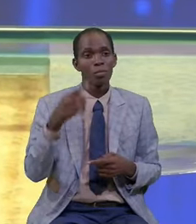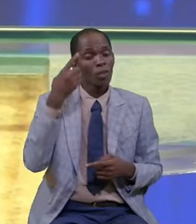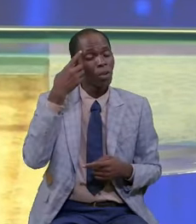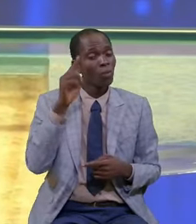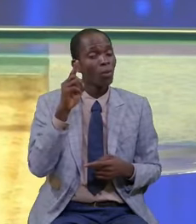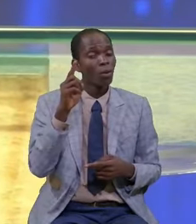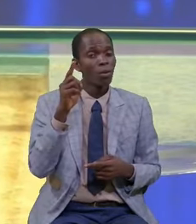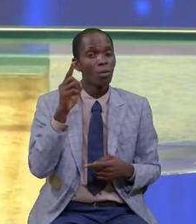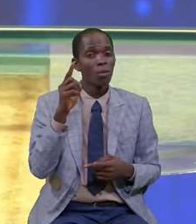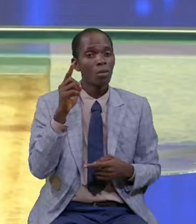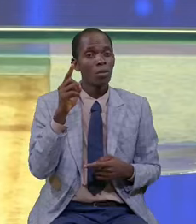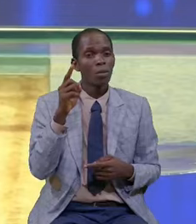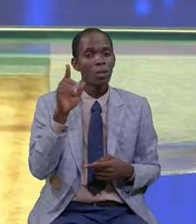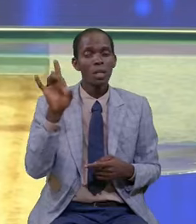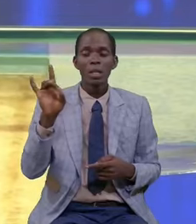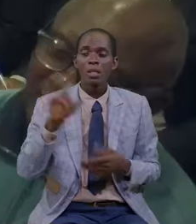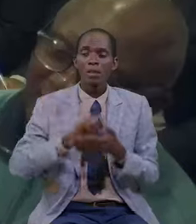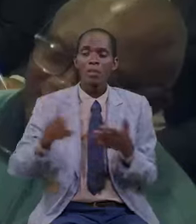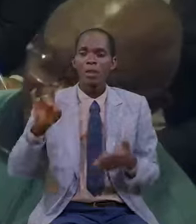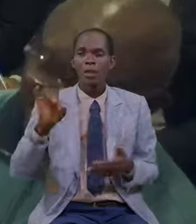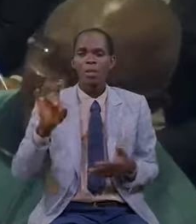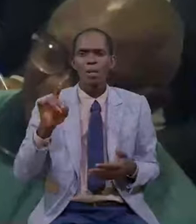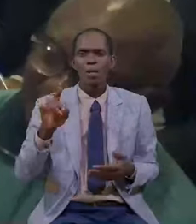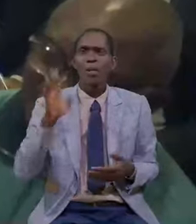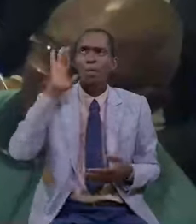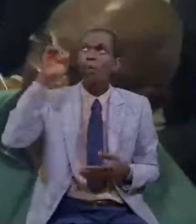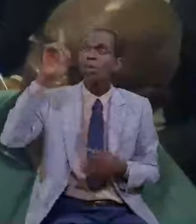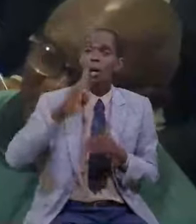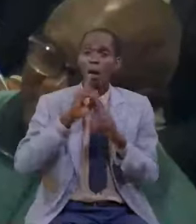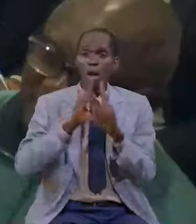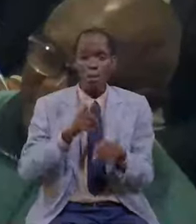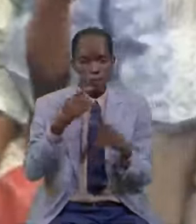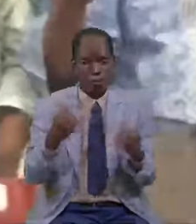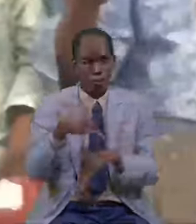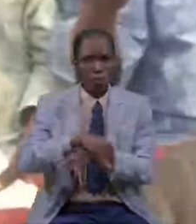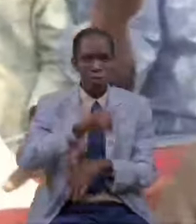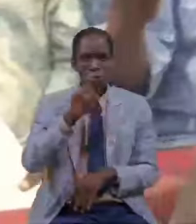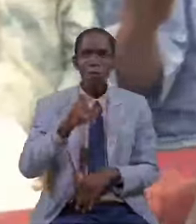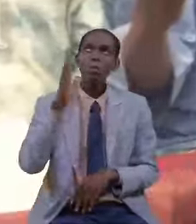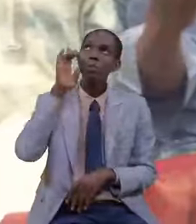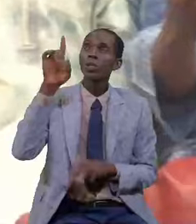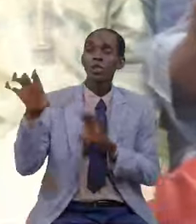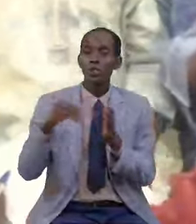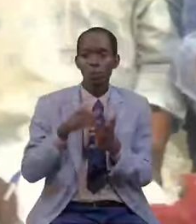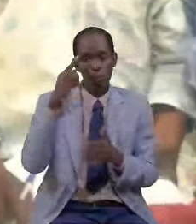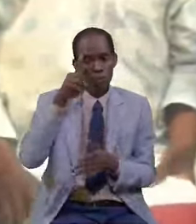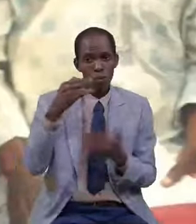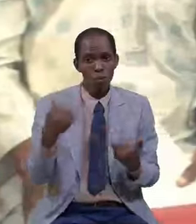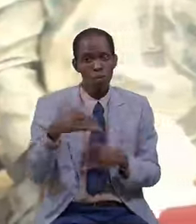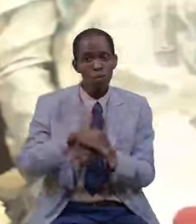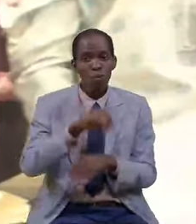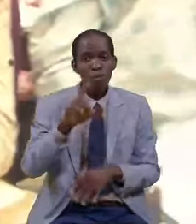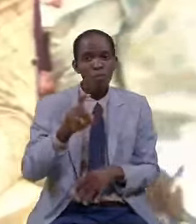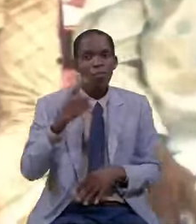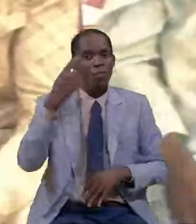demande reçoit. Est-ce qu'il va vous exaucer ce soir? Le fera-t-il pour vous ce soir? Car